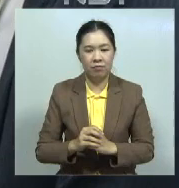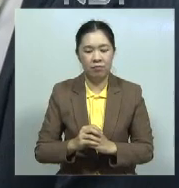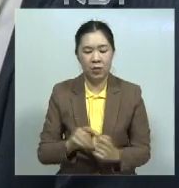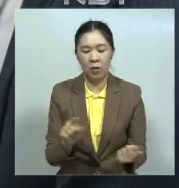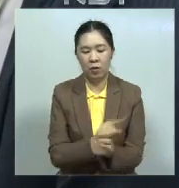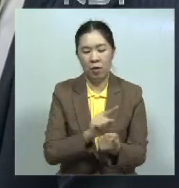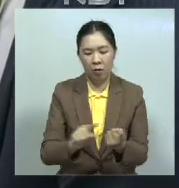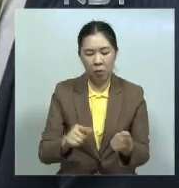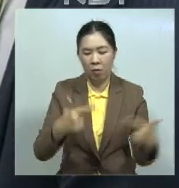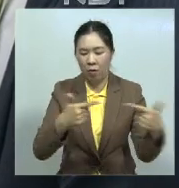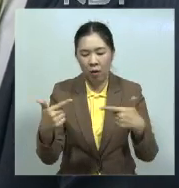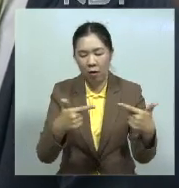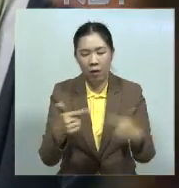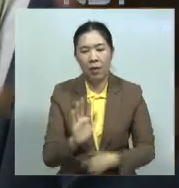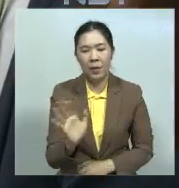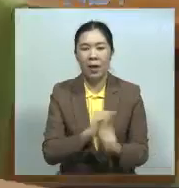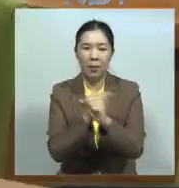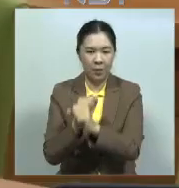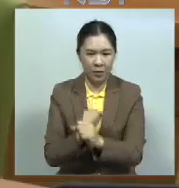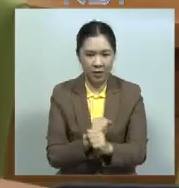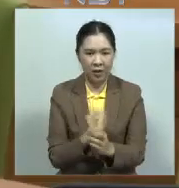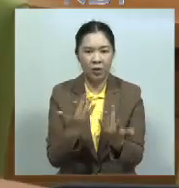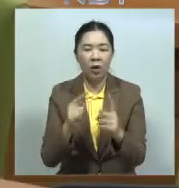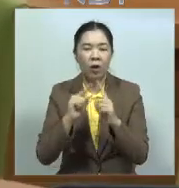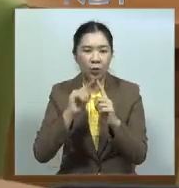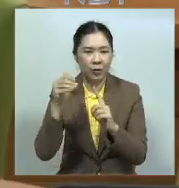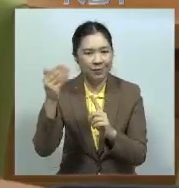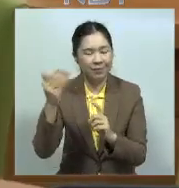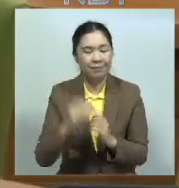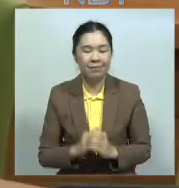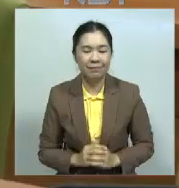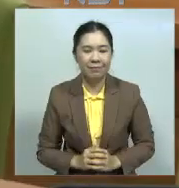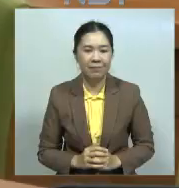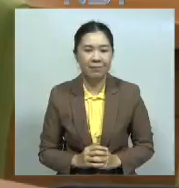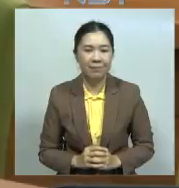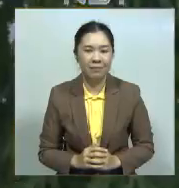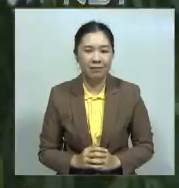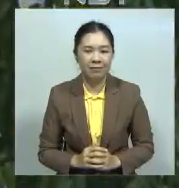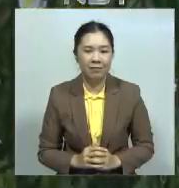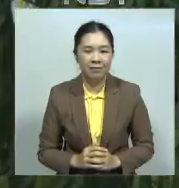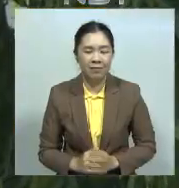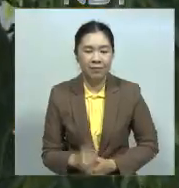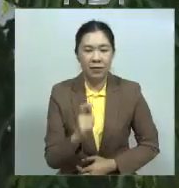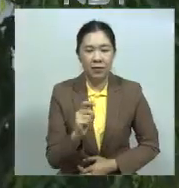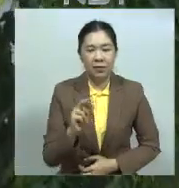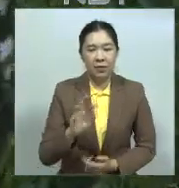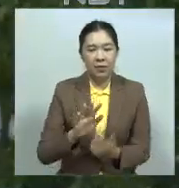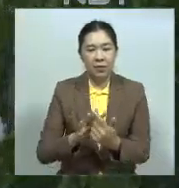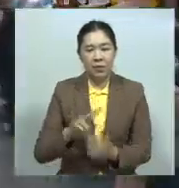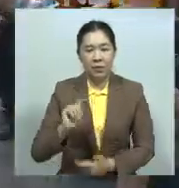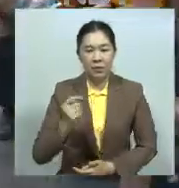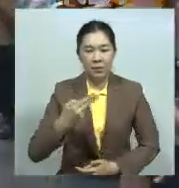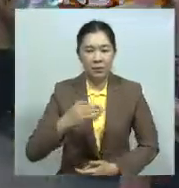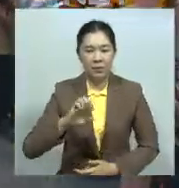ยกในสังคมโดยจะหารือกับหน่วยงานที่เกี่ยวข้องอีกครั้งหนึ่งค่ะ นายอนุทินชาญวีรกูลรองนายกรัฐม